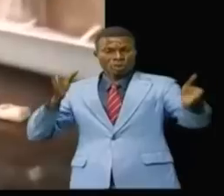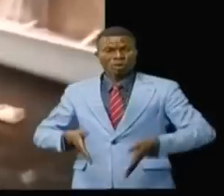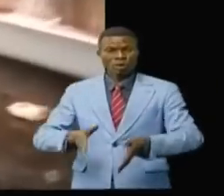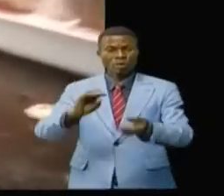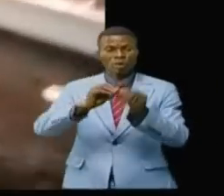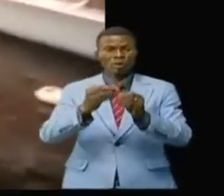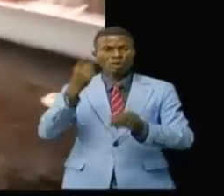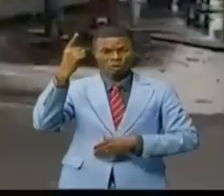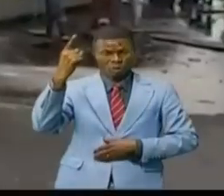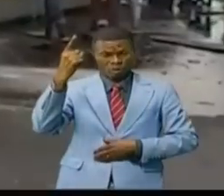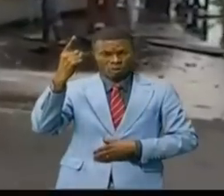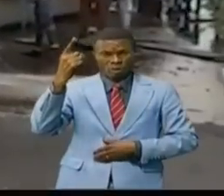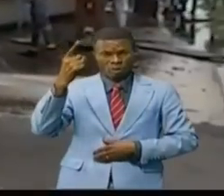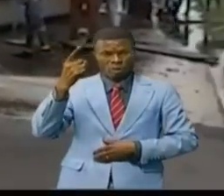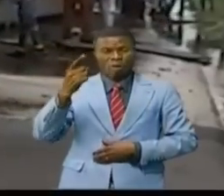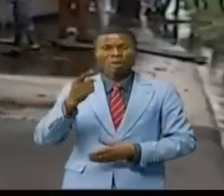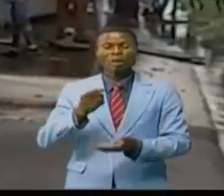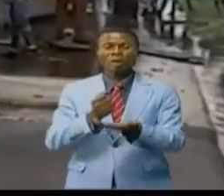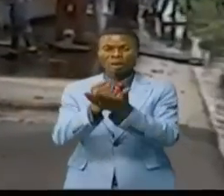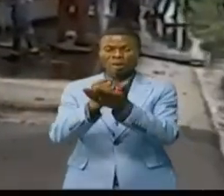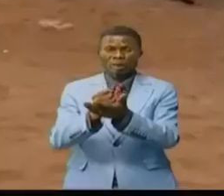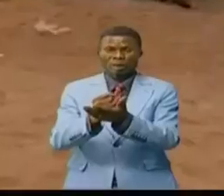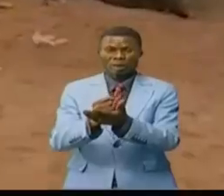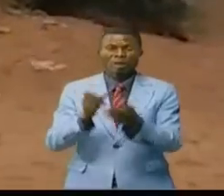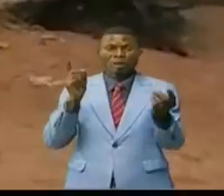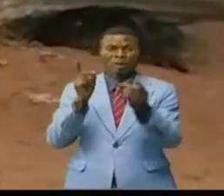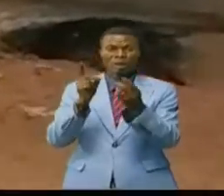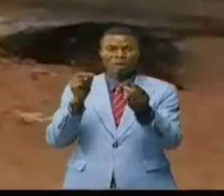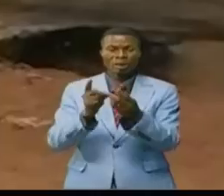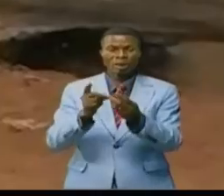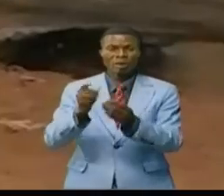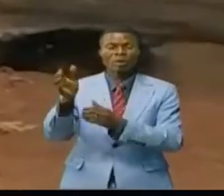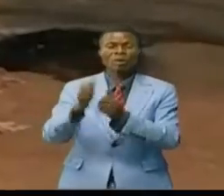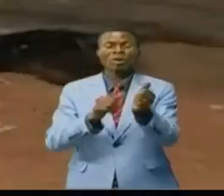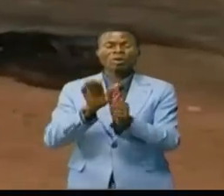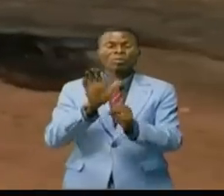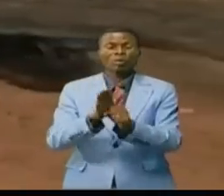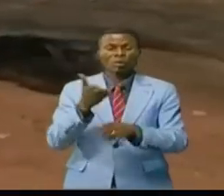RN1. Ils se servaient allègrement, quand soudain, la détonation.